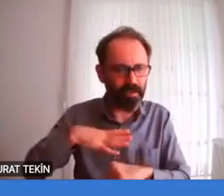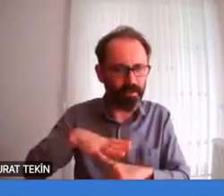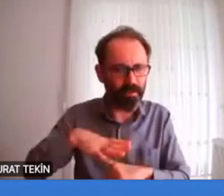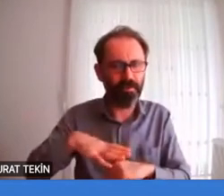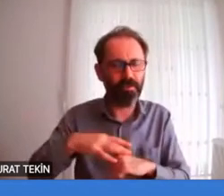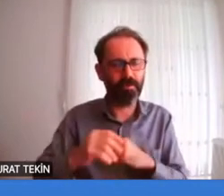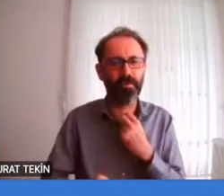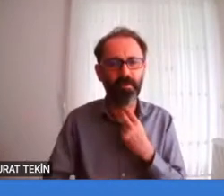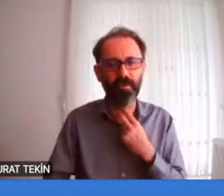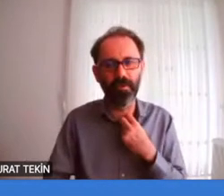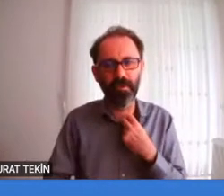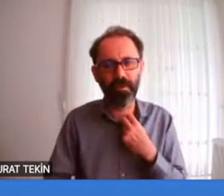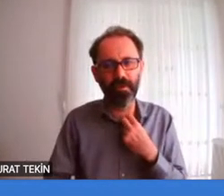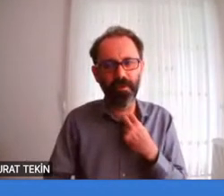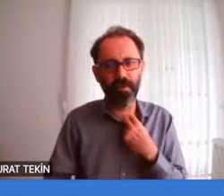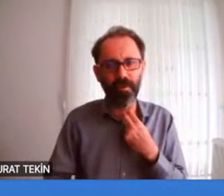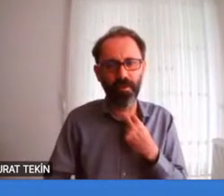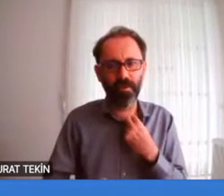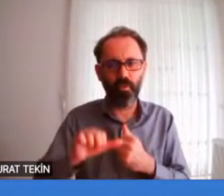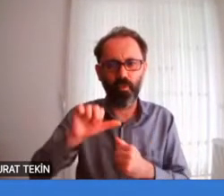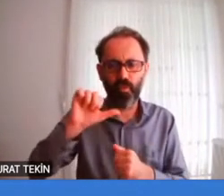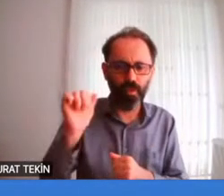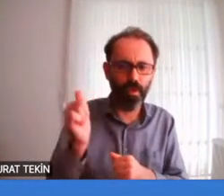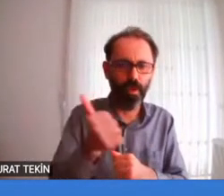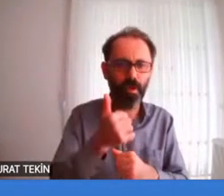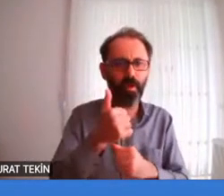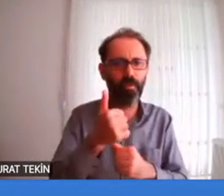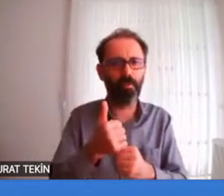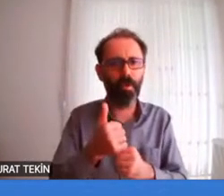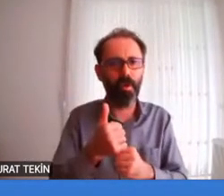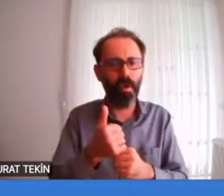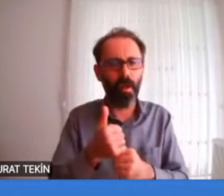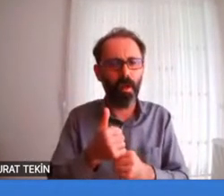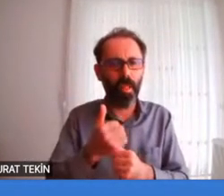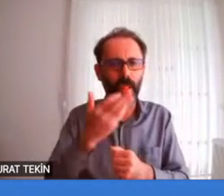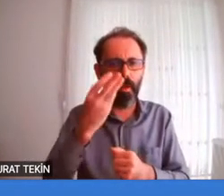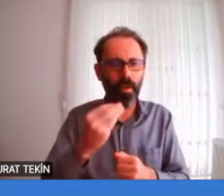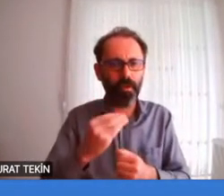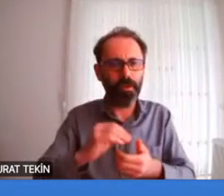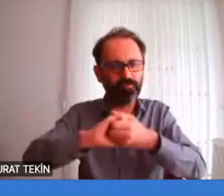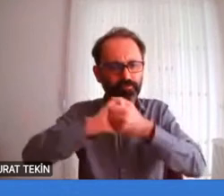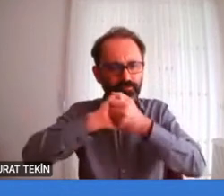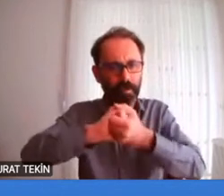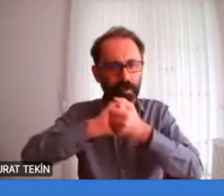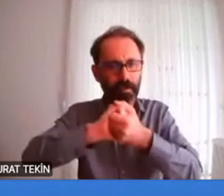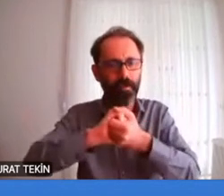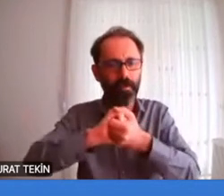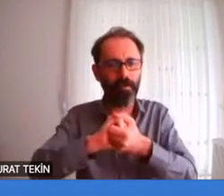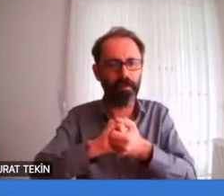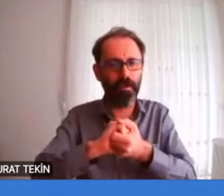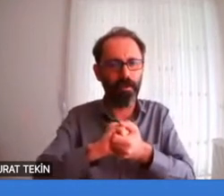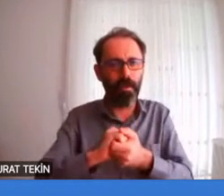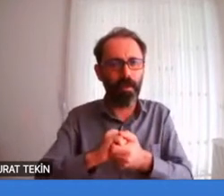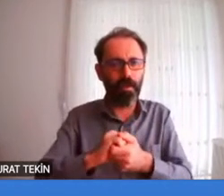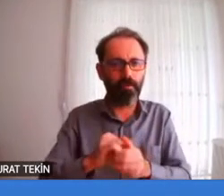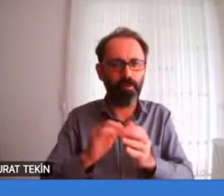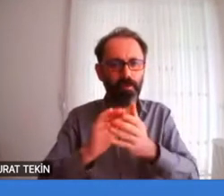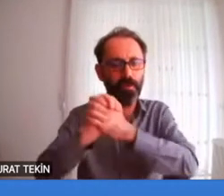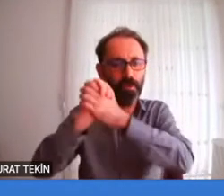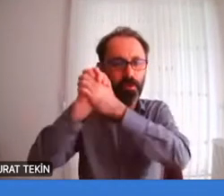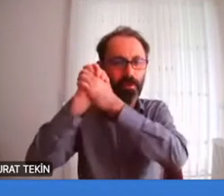özel. Gerçekten kenetlendik. Kendi içimizde, bu yerde orta oyuncumuz